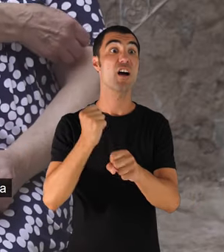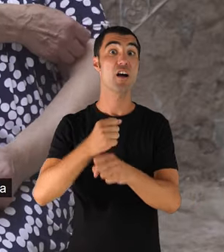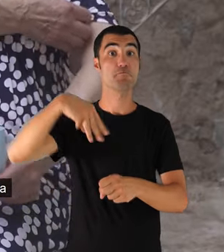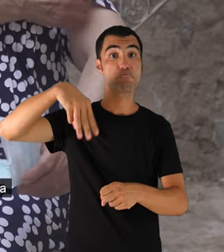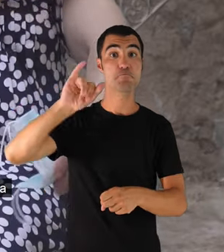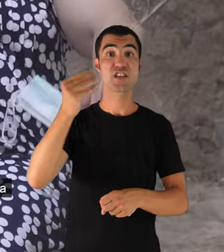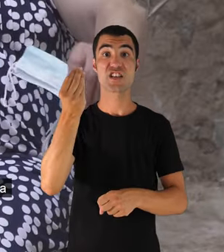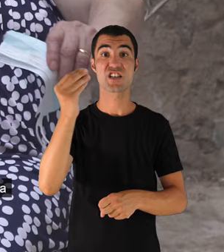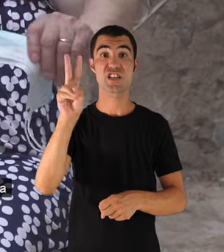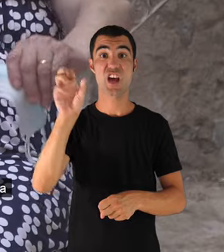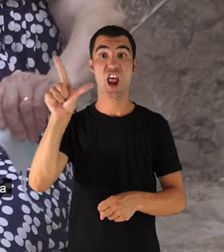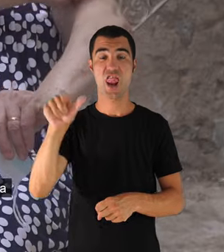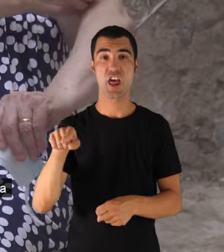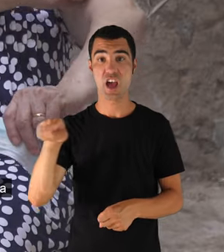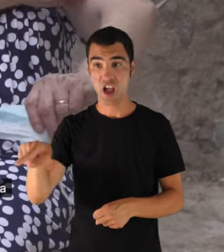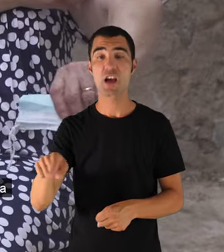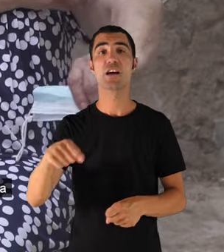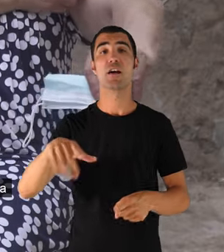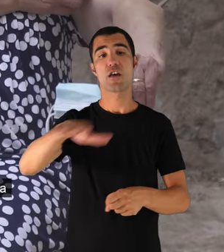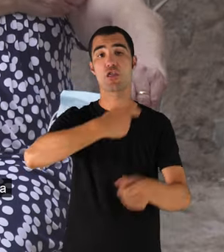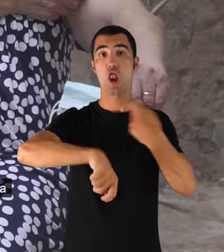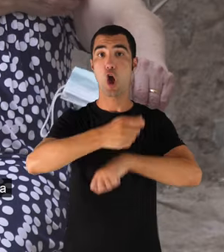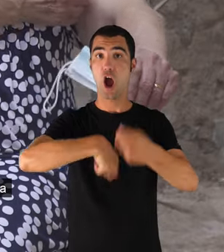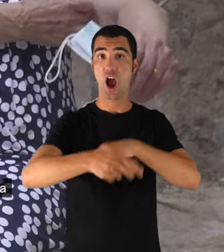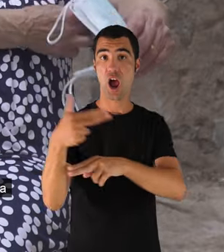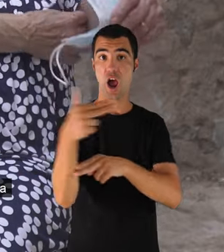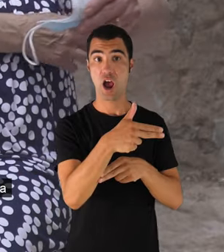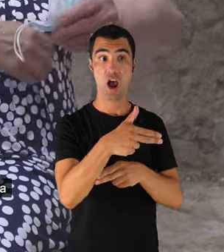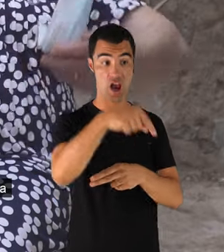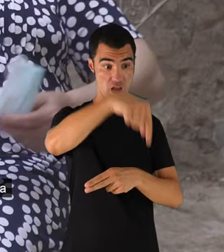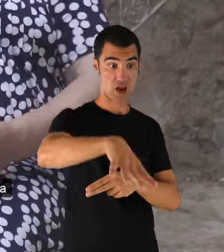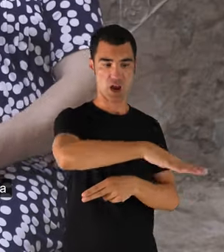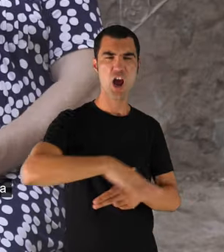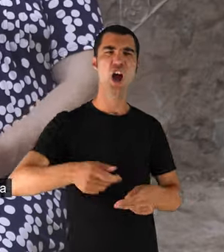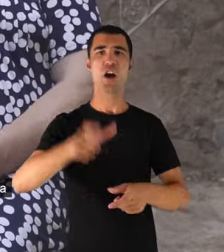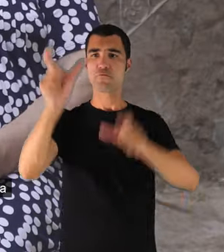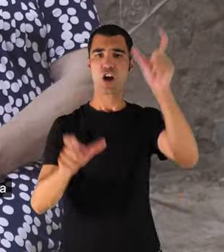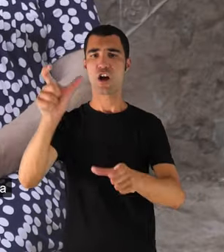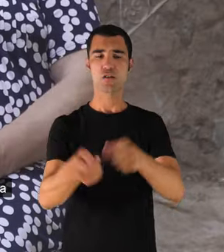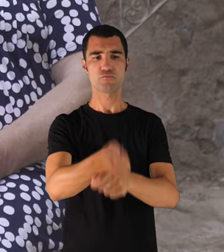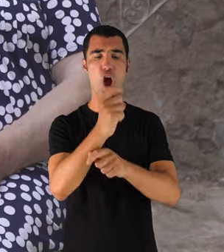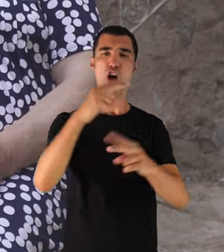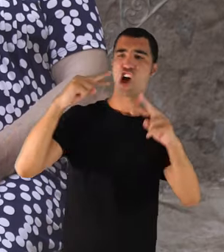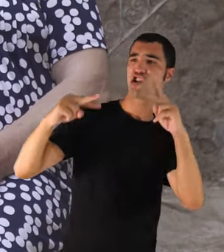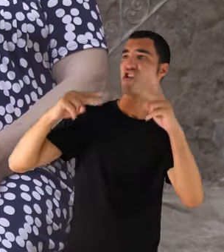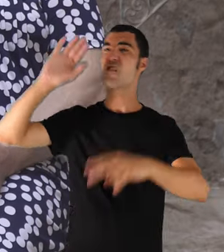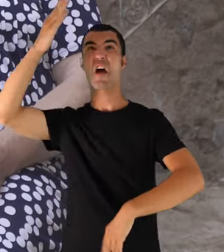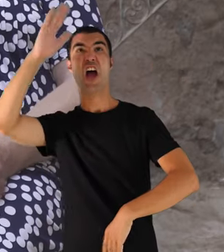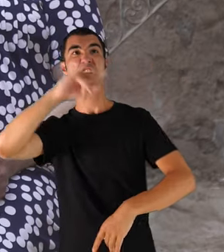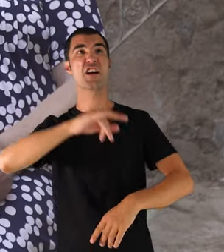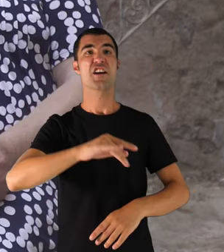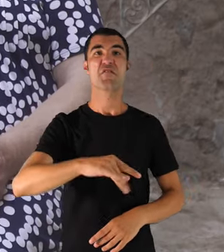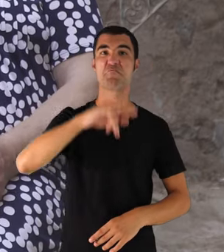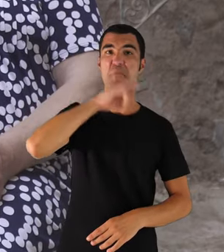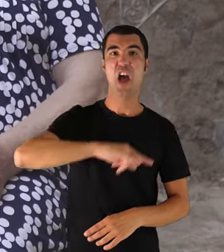dia hi havia ja de Baixa Longa, hi havia un munt de pescadors. i xerraven, i xerraven, i feien el temps, i feien el temps. I ell